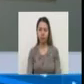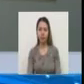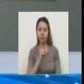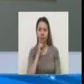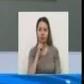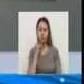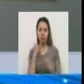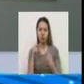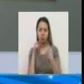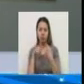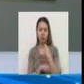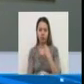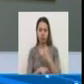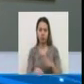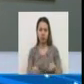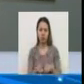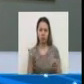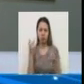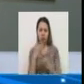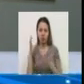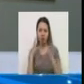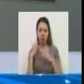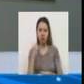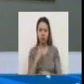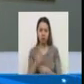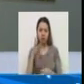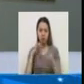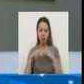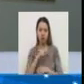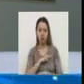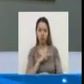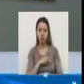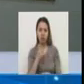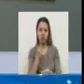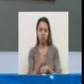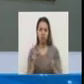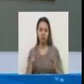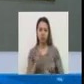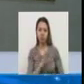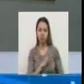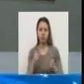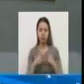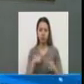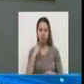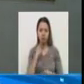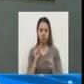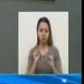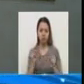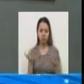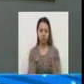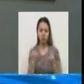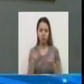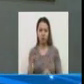Жастар арасында сыбайлас жемқорлыққа қарсы мәдениет қалыптастыру мемлекеттік саясаттың басты бағыты екендігін атап өткен абзал. Бүгінгі